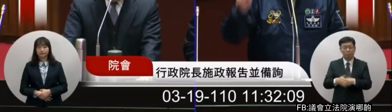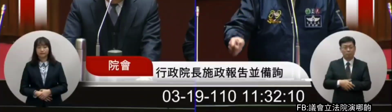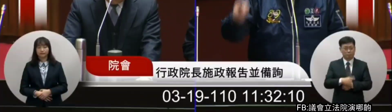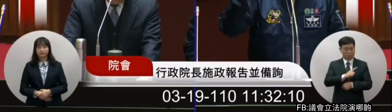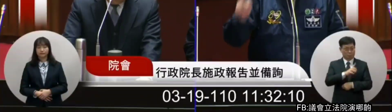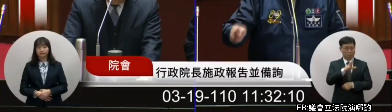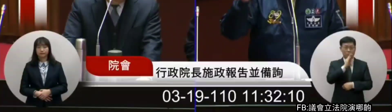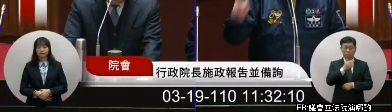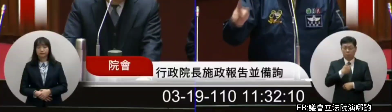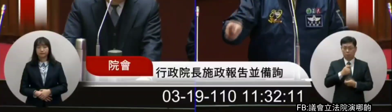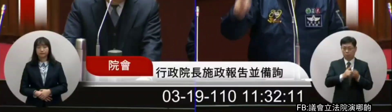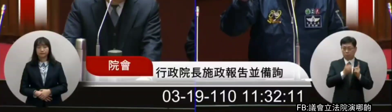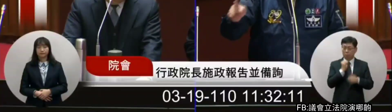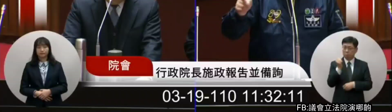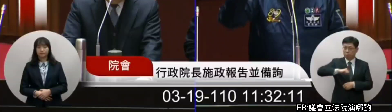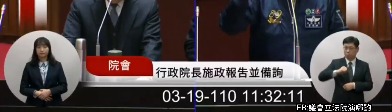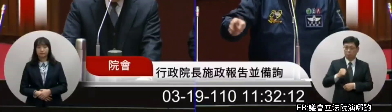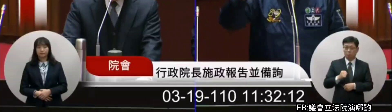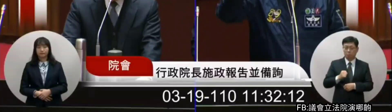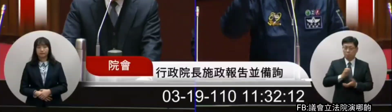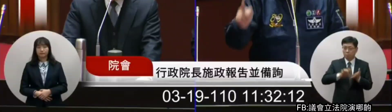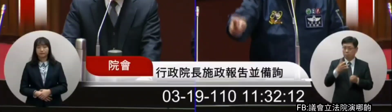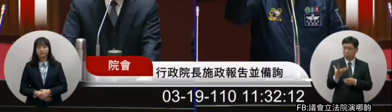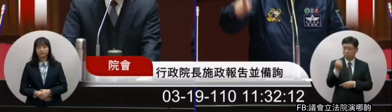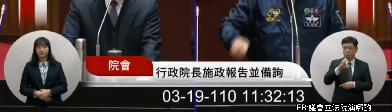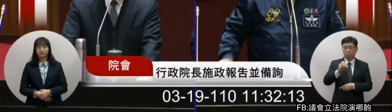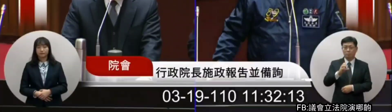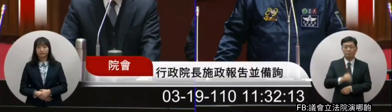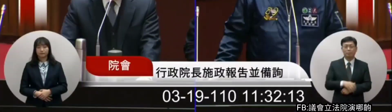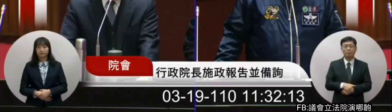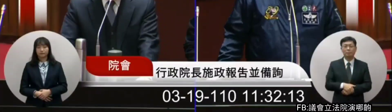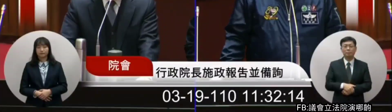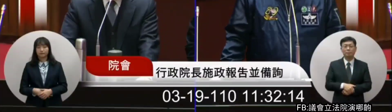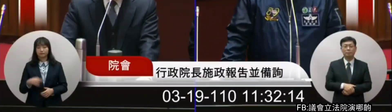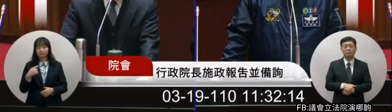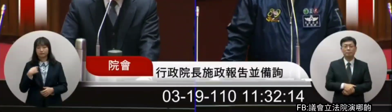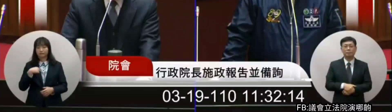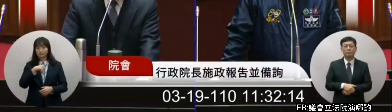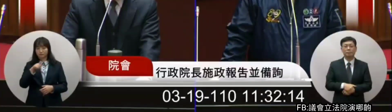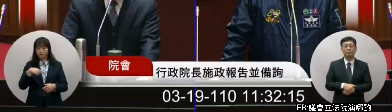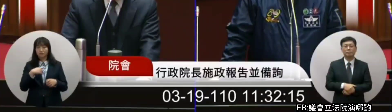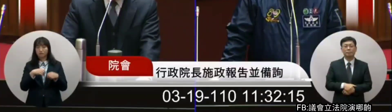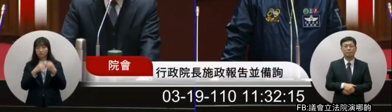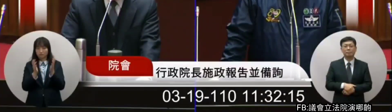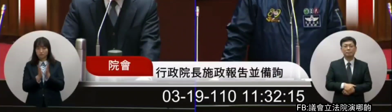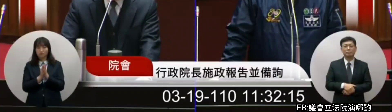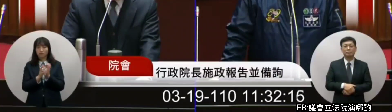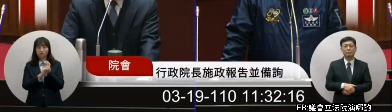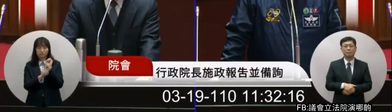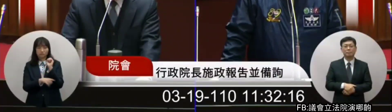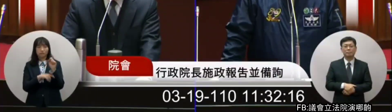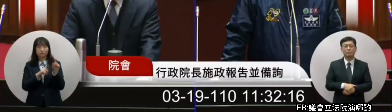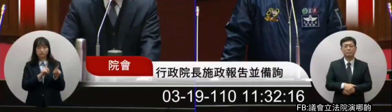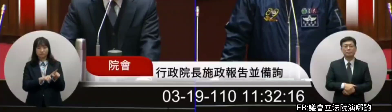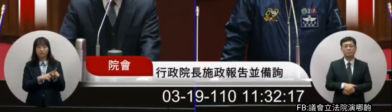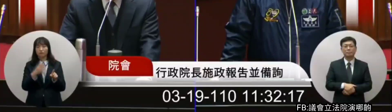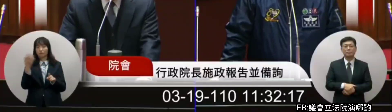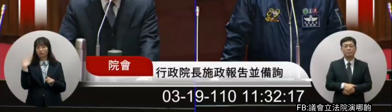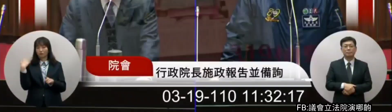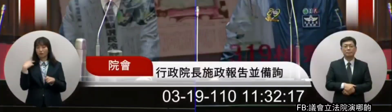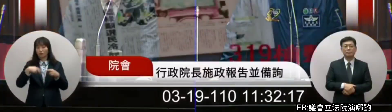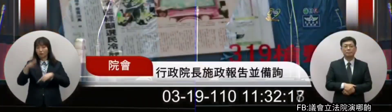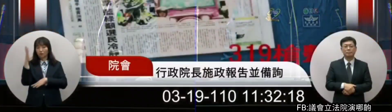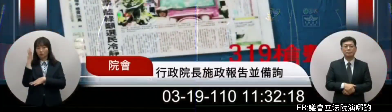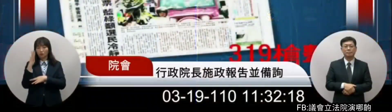有没有行使抵抗权？有还是没有？ 我们一直都依法行政，过去